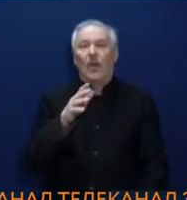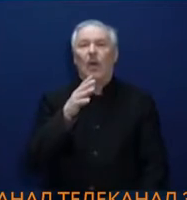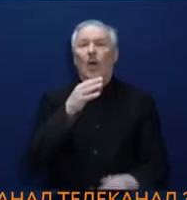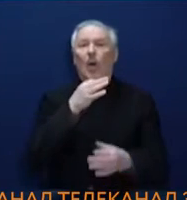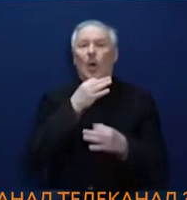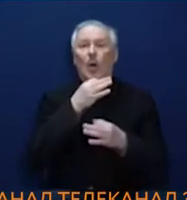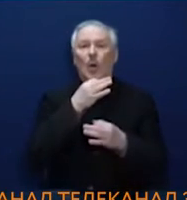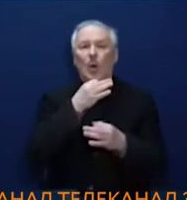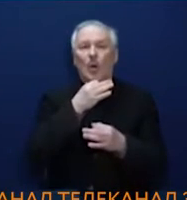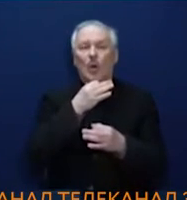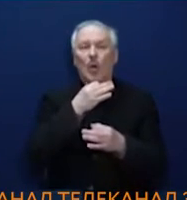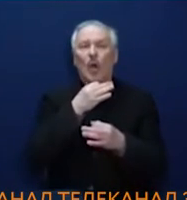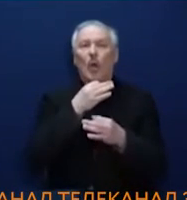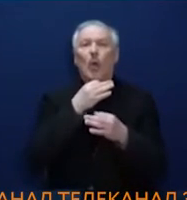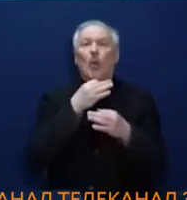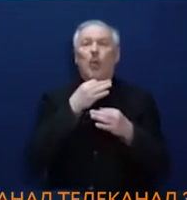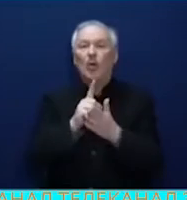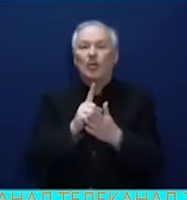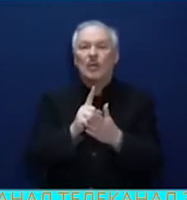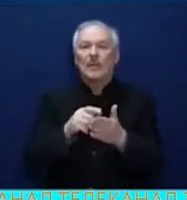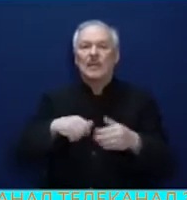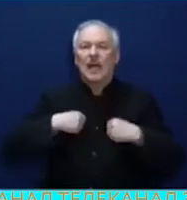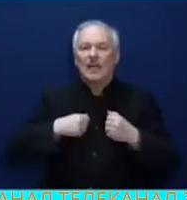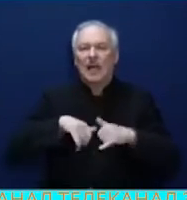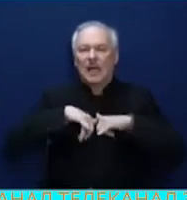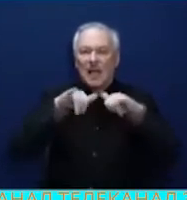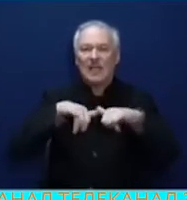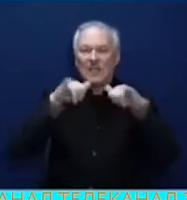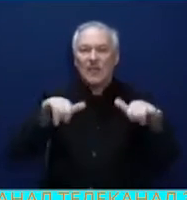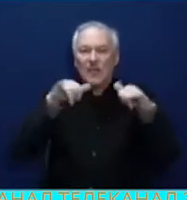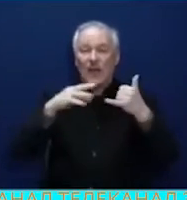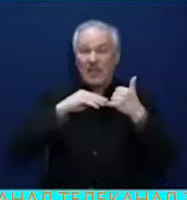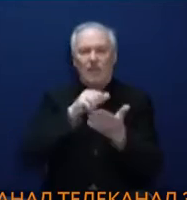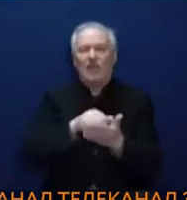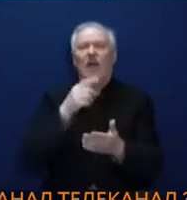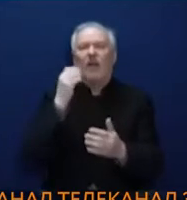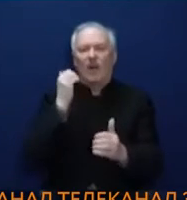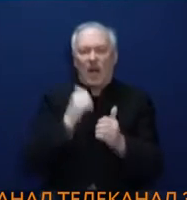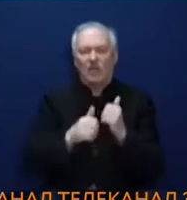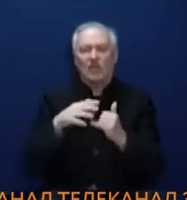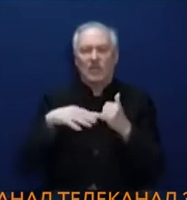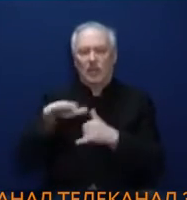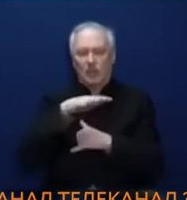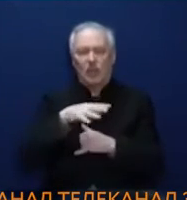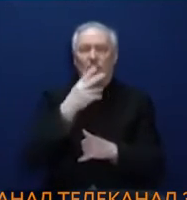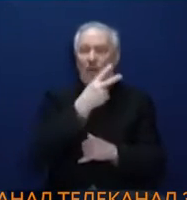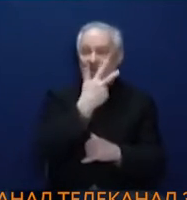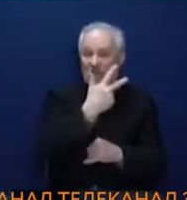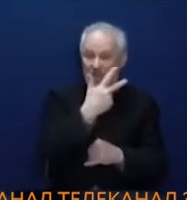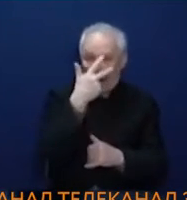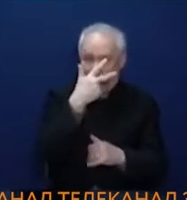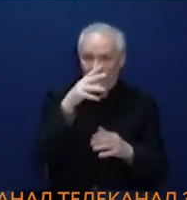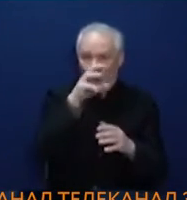Кроме того, модернизировано 47 поликлиник, 65 стационаров и 34 станции скорой помощи. Еще 23 объекта в 2022